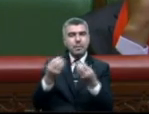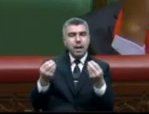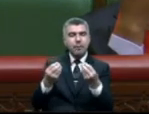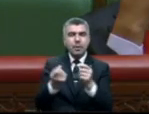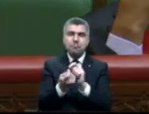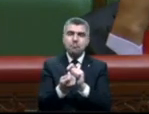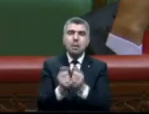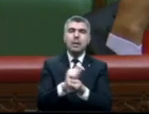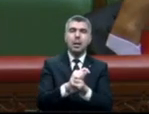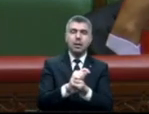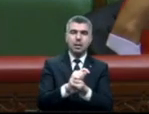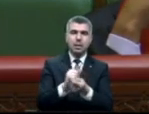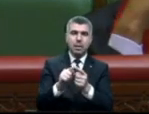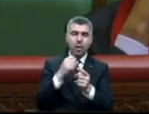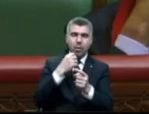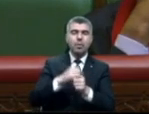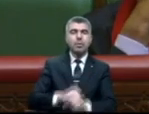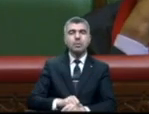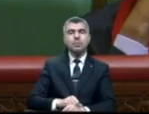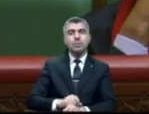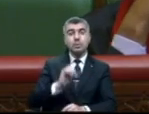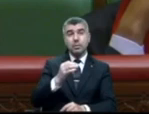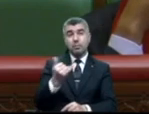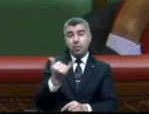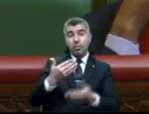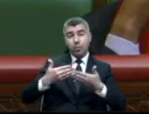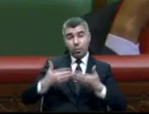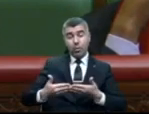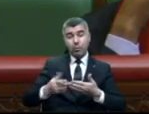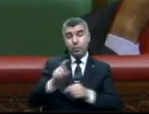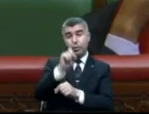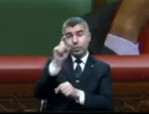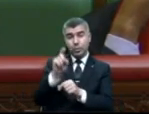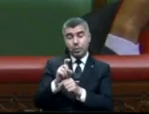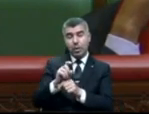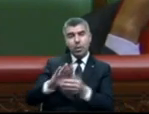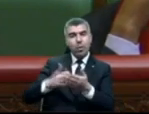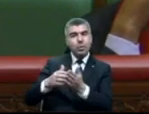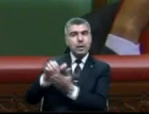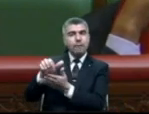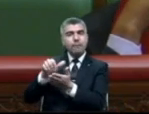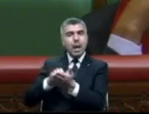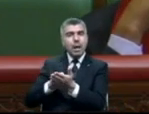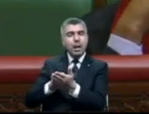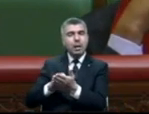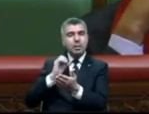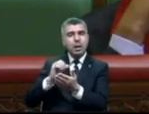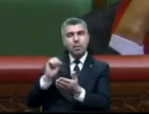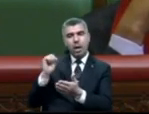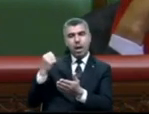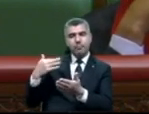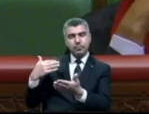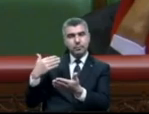بالقطاني والحبوب والأغراس المقاومة للجفاف؟ والسؤال الذي يطرحه جميع الفلاحين بعد الجفاف الحاد خلال